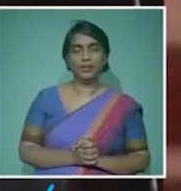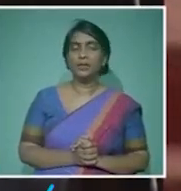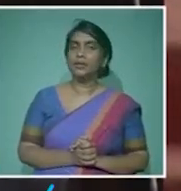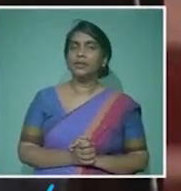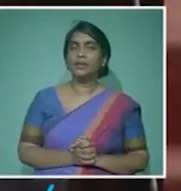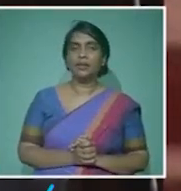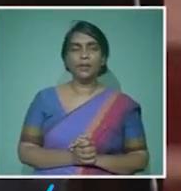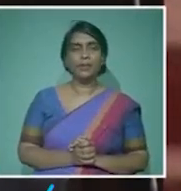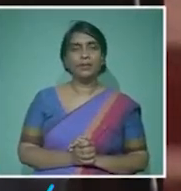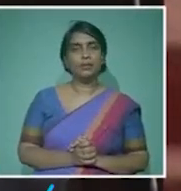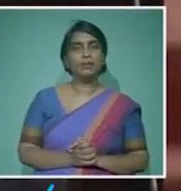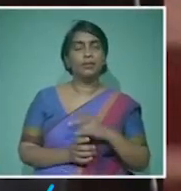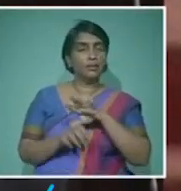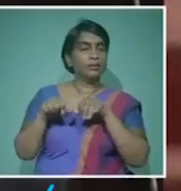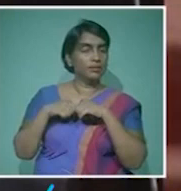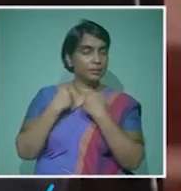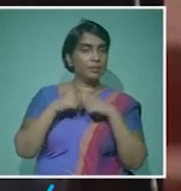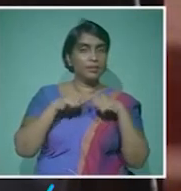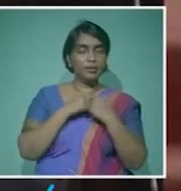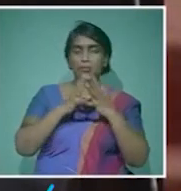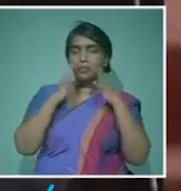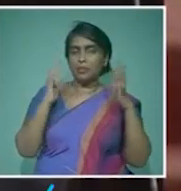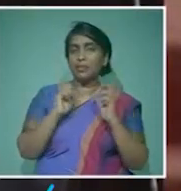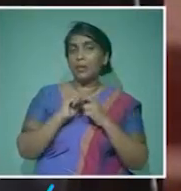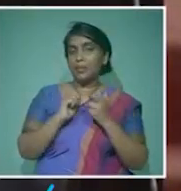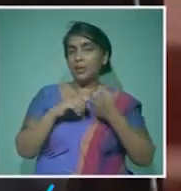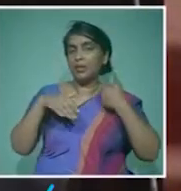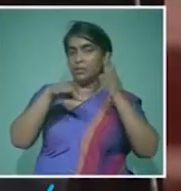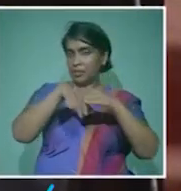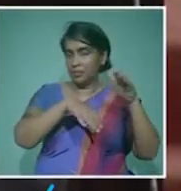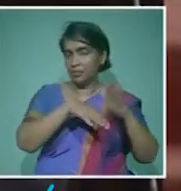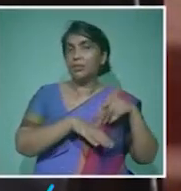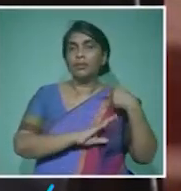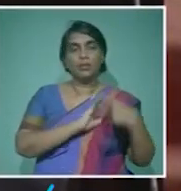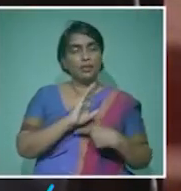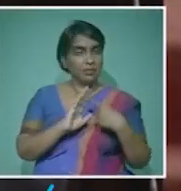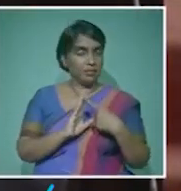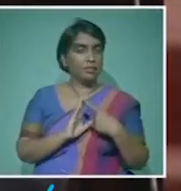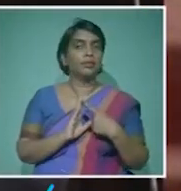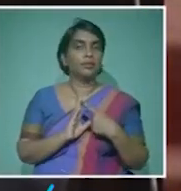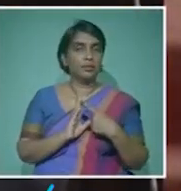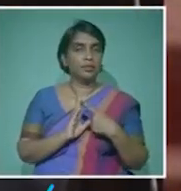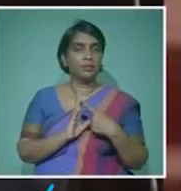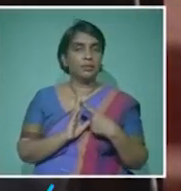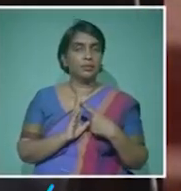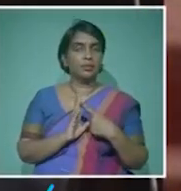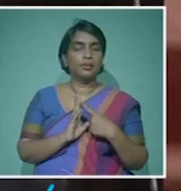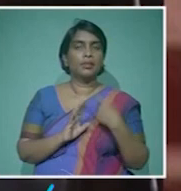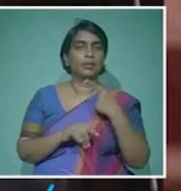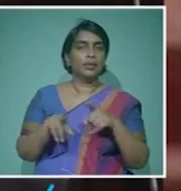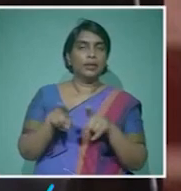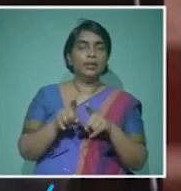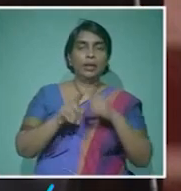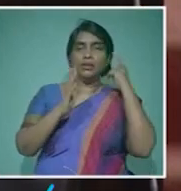ඒ සමාගම් දෙකේ විශාල ගැටලුවකට මූණ පාන්න සිදු වුණා මේ රටට ඒ පිටි තිරුංගු ඇටගෙන ගන්න අවශ්‍ය කරන